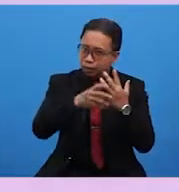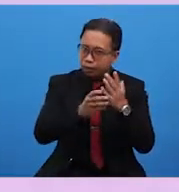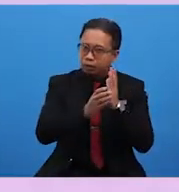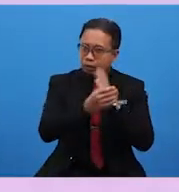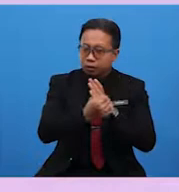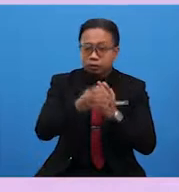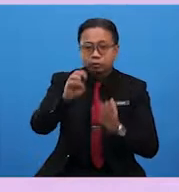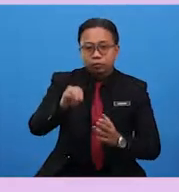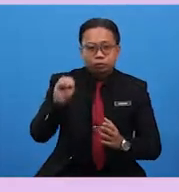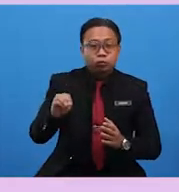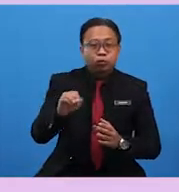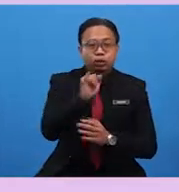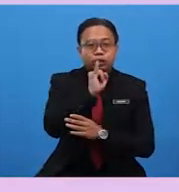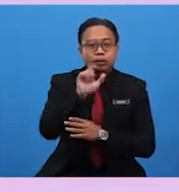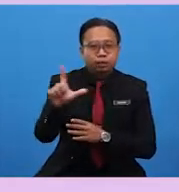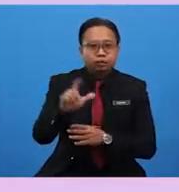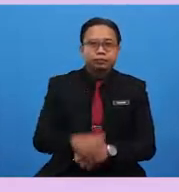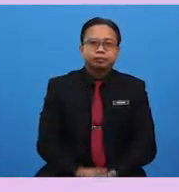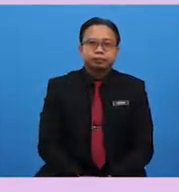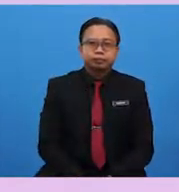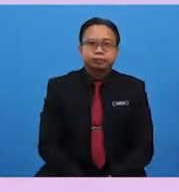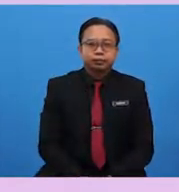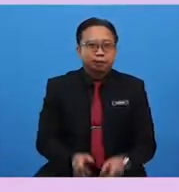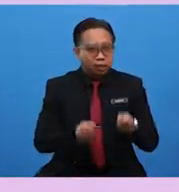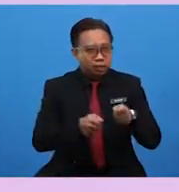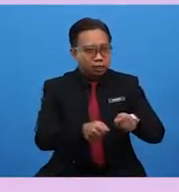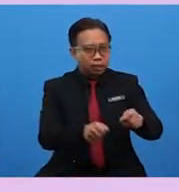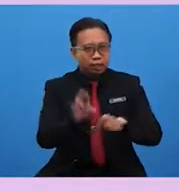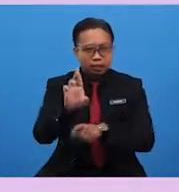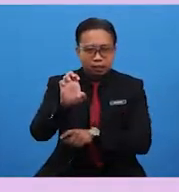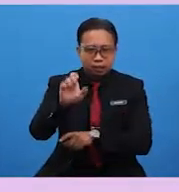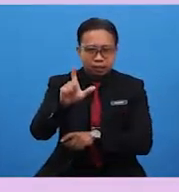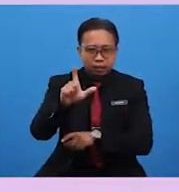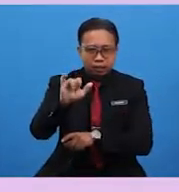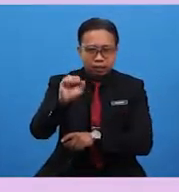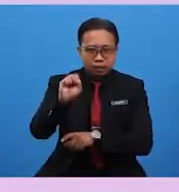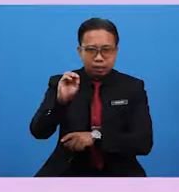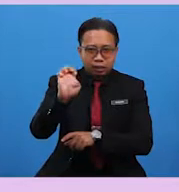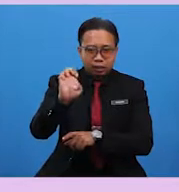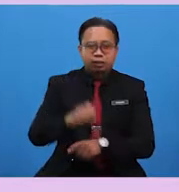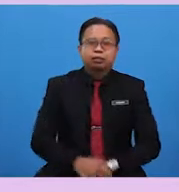oleh Plaza antaranya Hilda aliran realisme impressionism